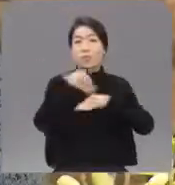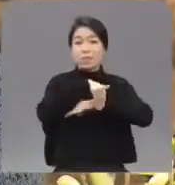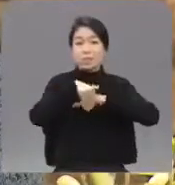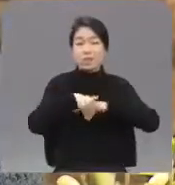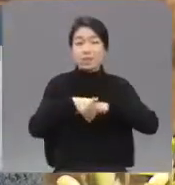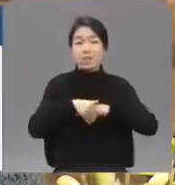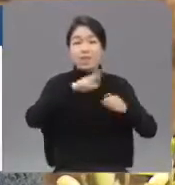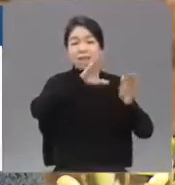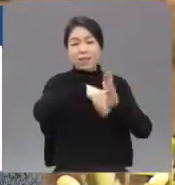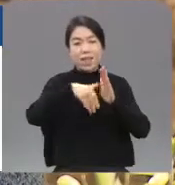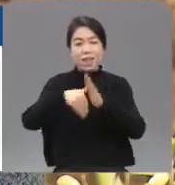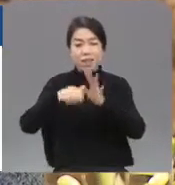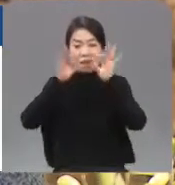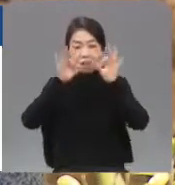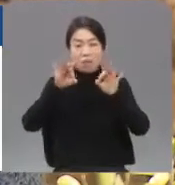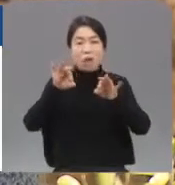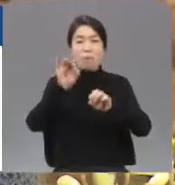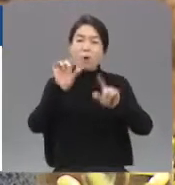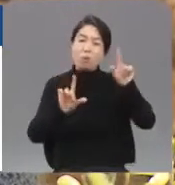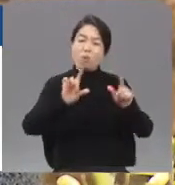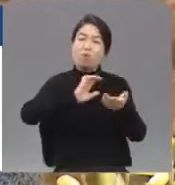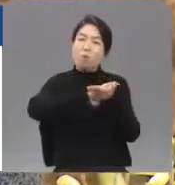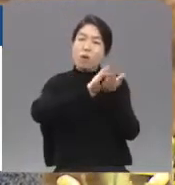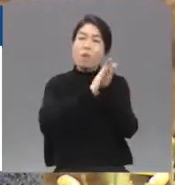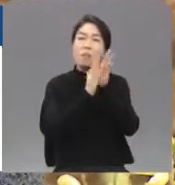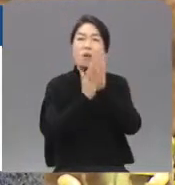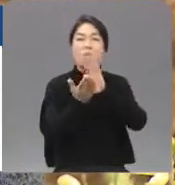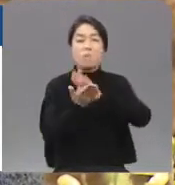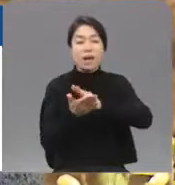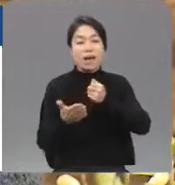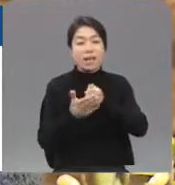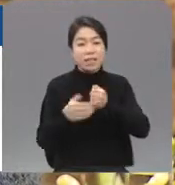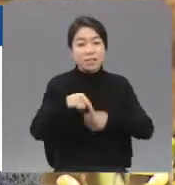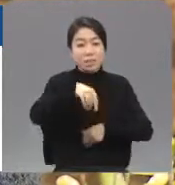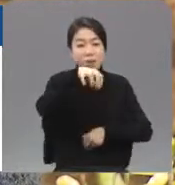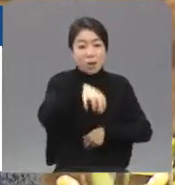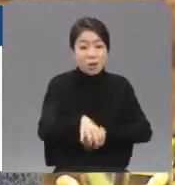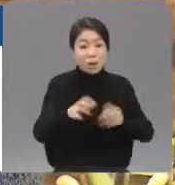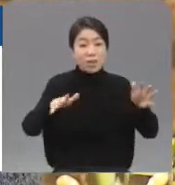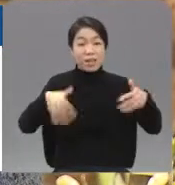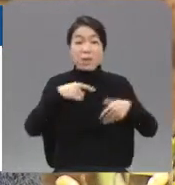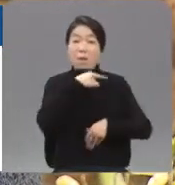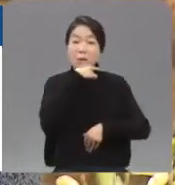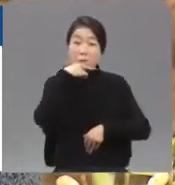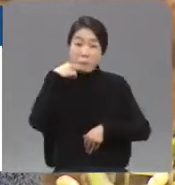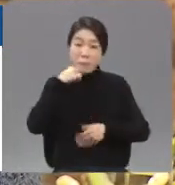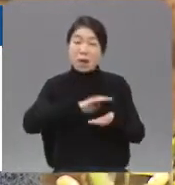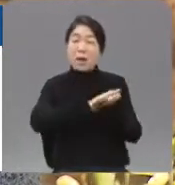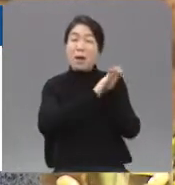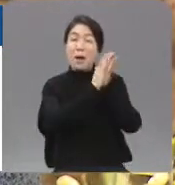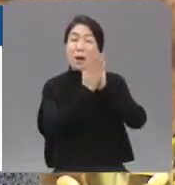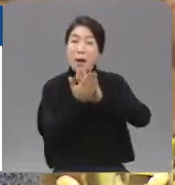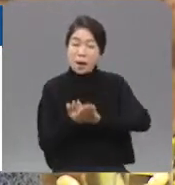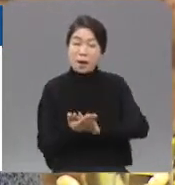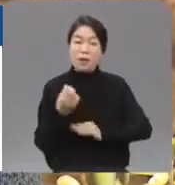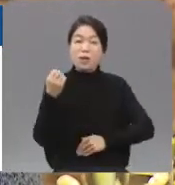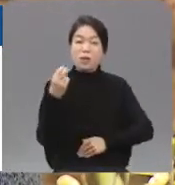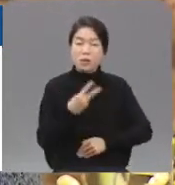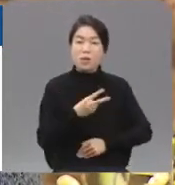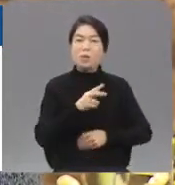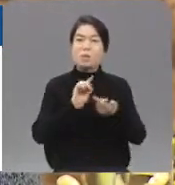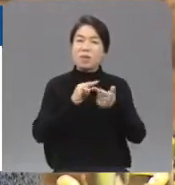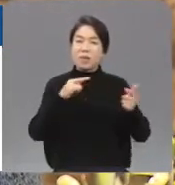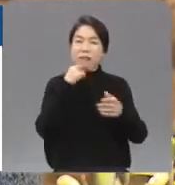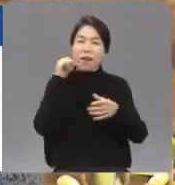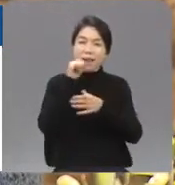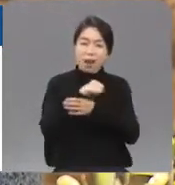시기에 볼 수 있는 모습이 다 다른 거 같습니다 그래서 천리포수목원의 가을은 붉게 물드는 것뿐만 아니라 다양한